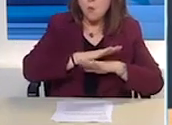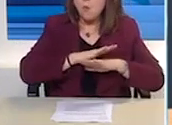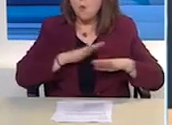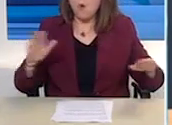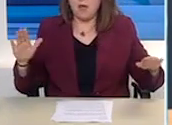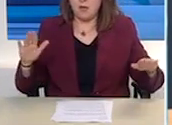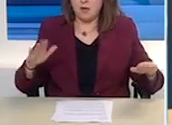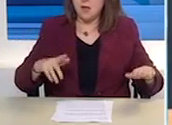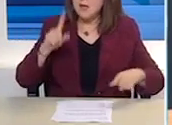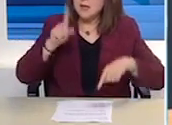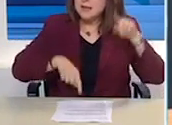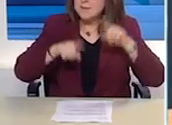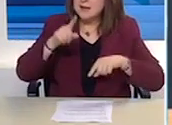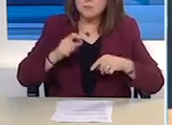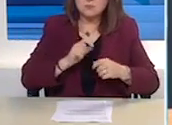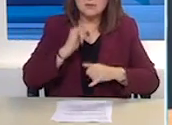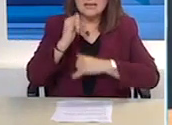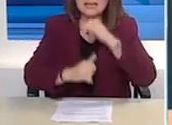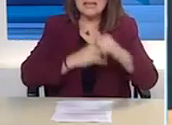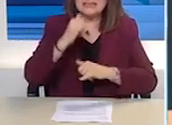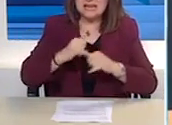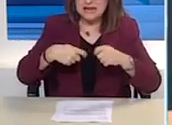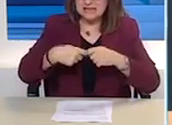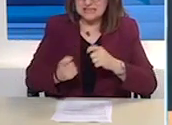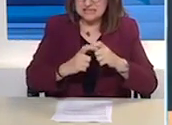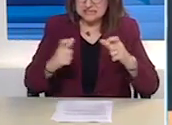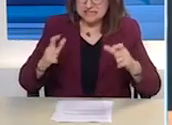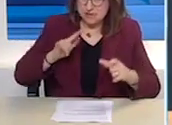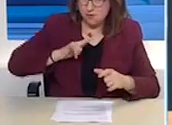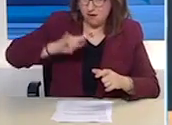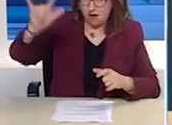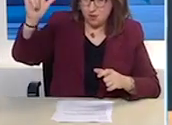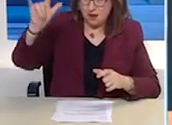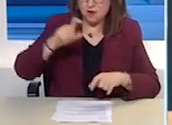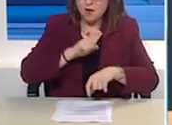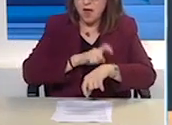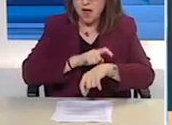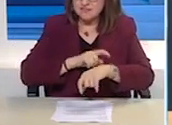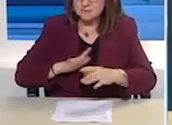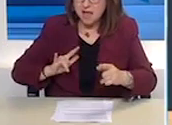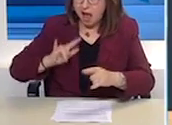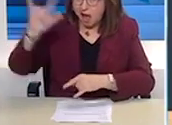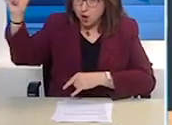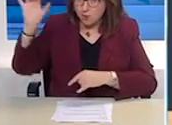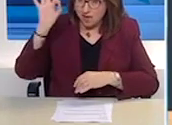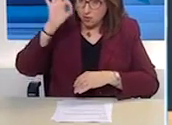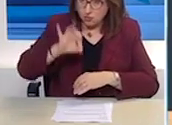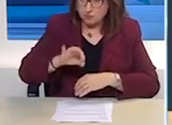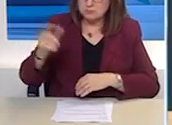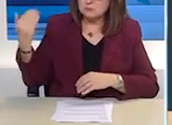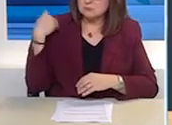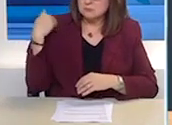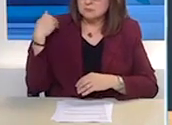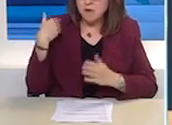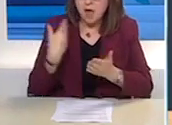ηλεκτρονικά θα αποκτήσουν το εισιτήριό τους, θα κάνουν το check-in. Όταν βρεθούν στο σημείο επιβίβασης, τους ζητείτε το